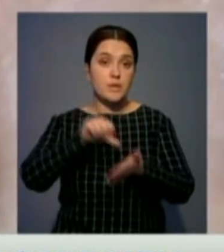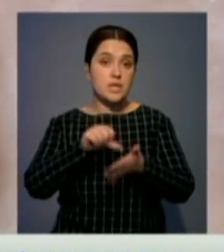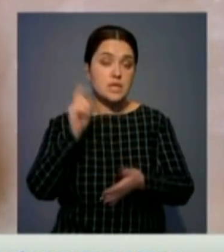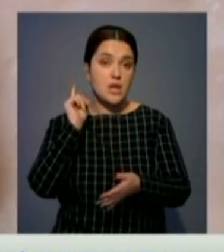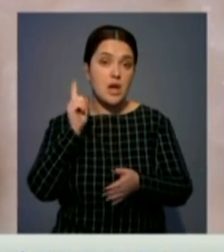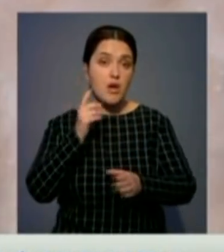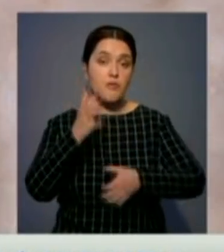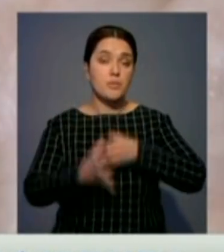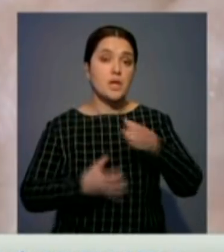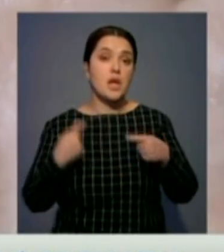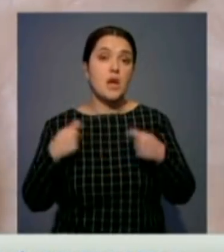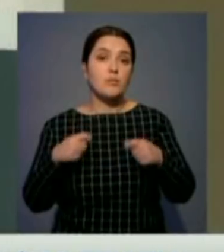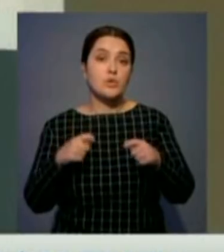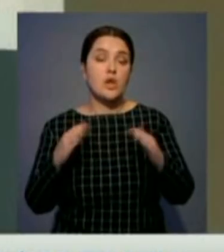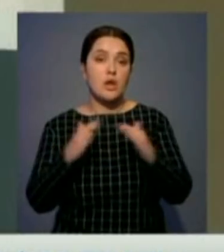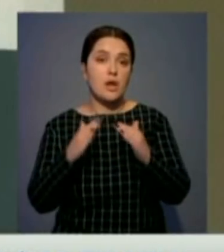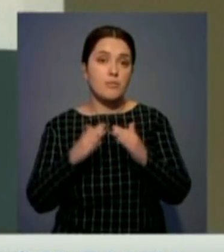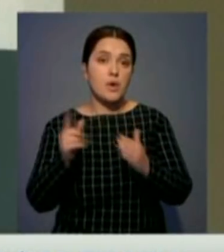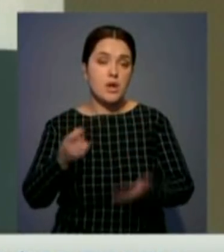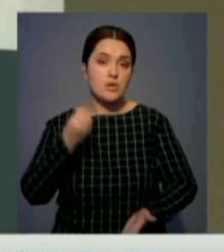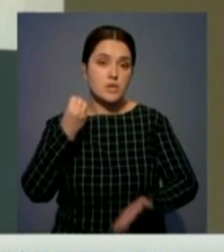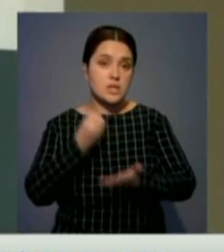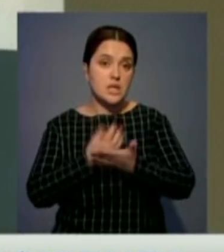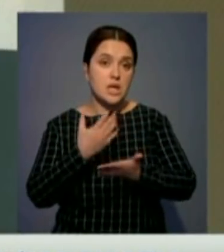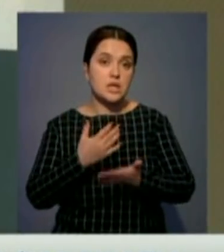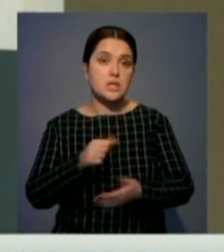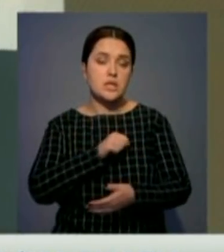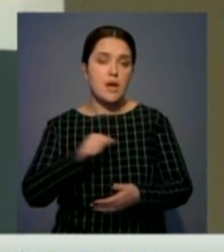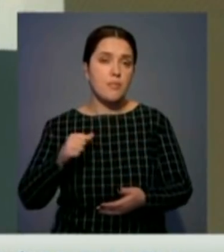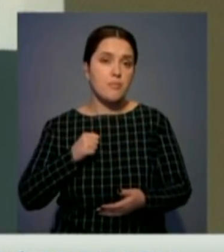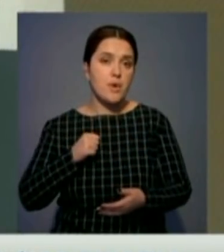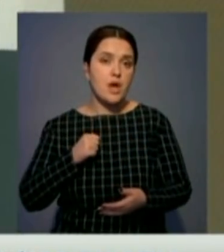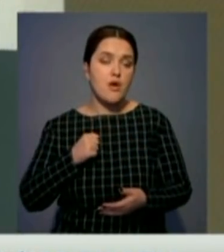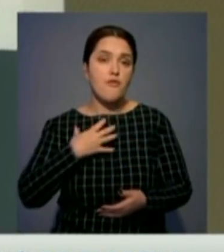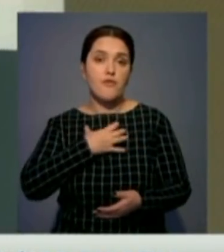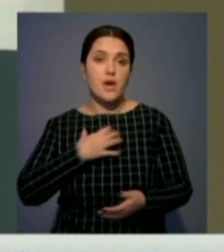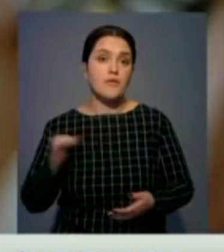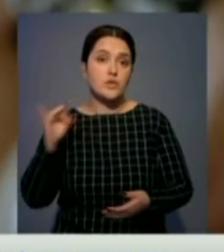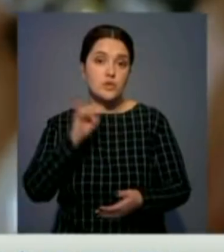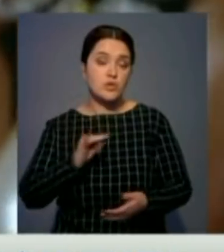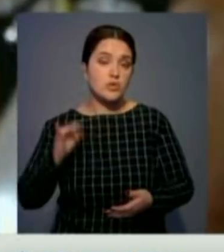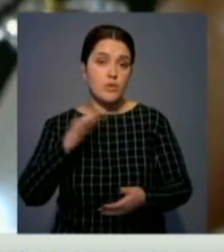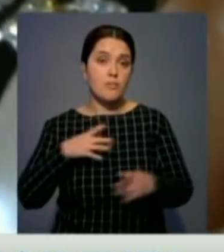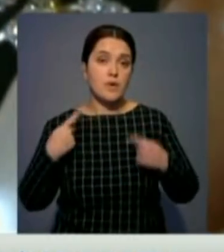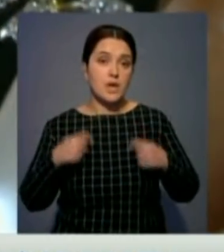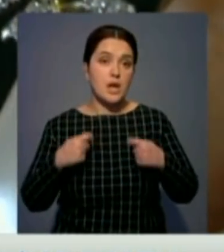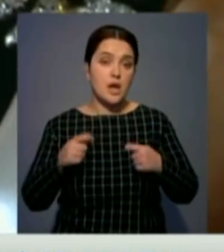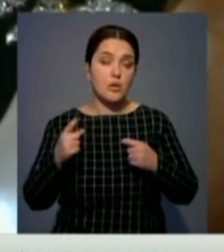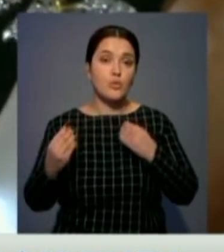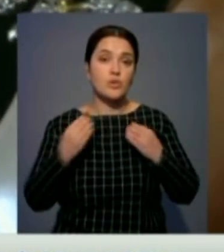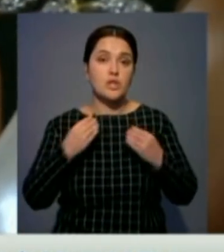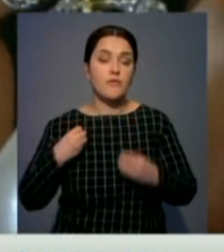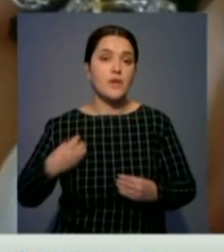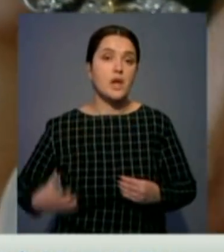из старейших в мире аукционных домов, эта коллекция драгоценностей – одна из самых значительных в истории проведения аукционов.